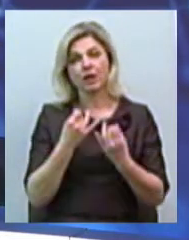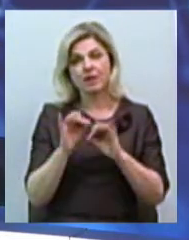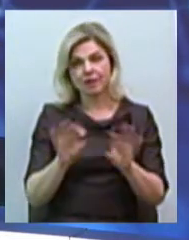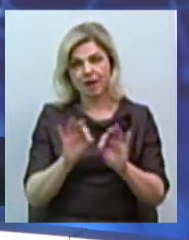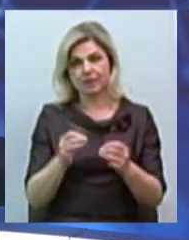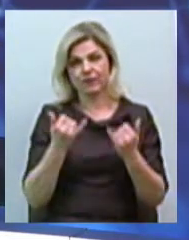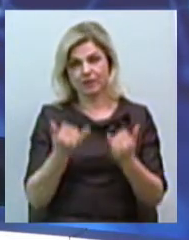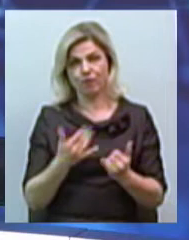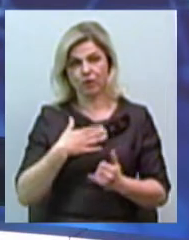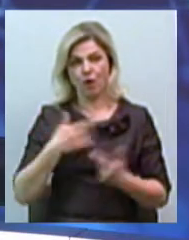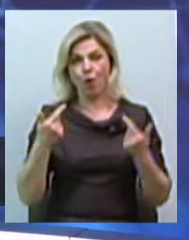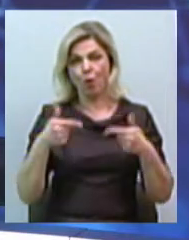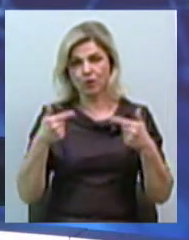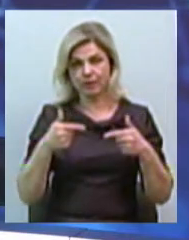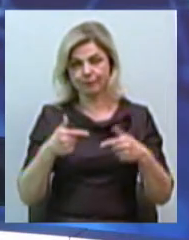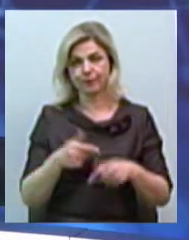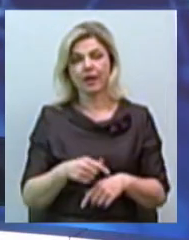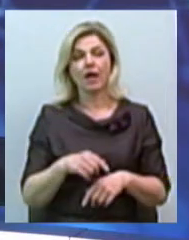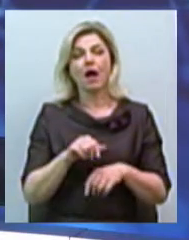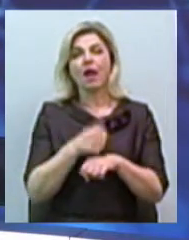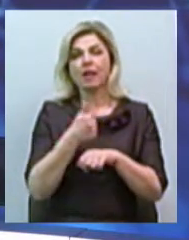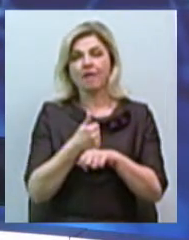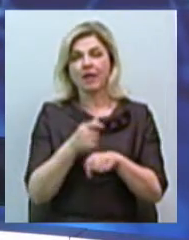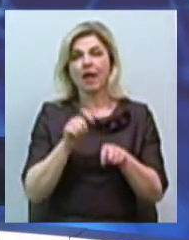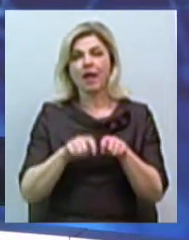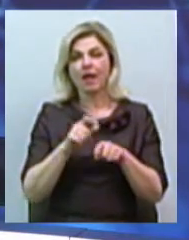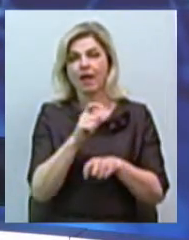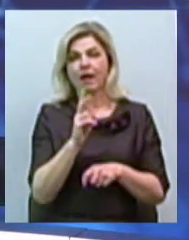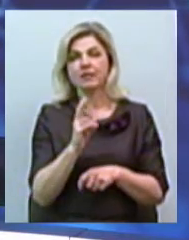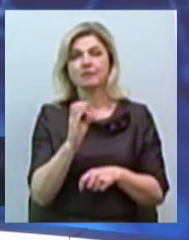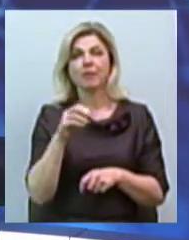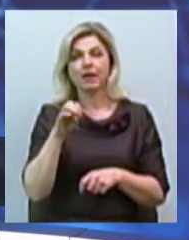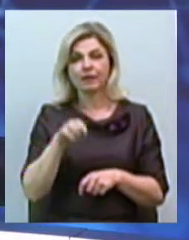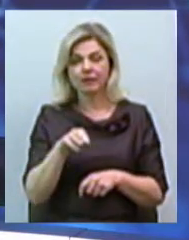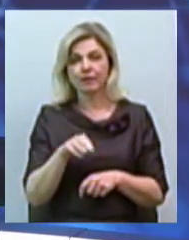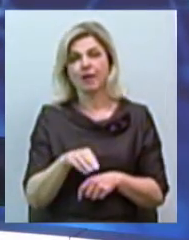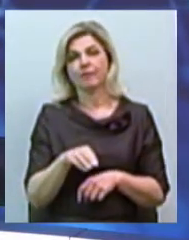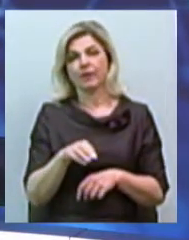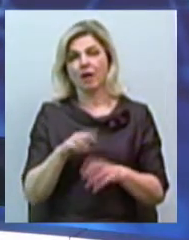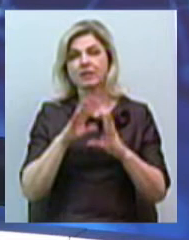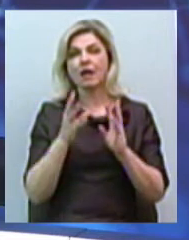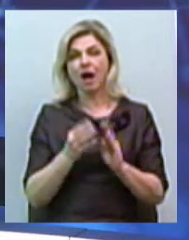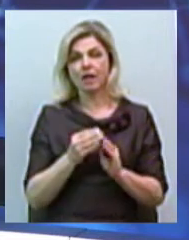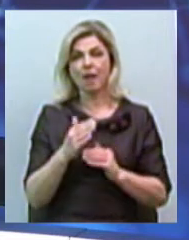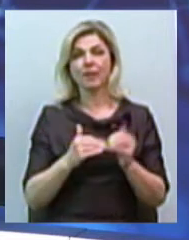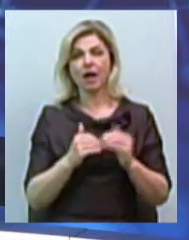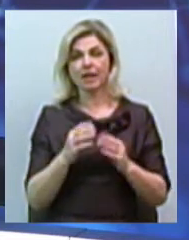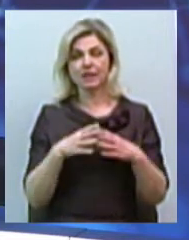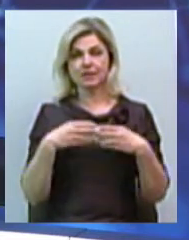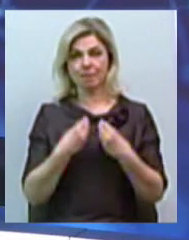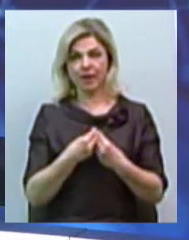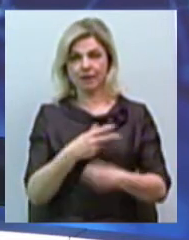студії. Головна експертка управління охорони здоров'я Миколаївської обласної державної адміністрації із загальної практики сімейної